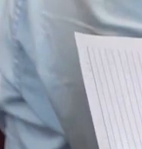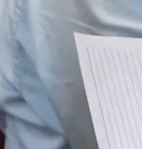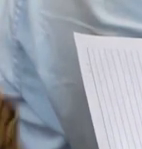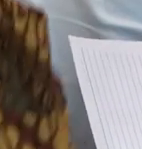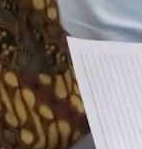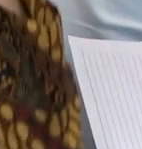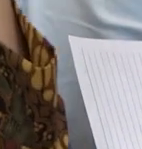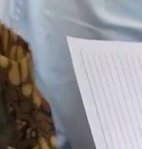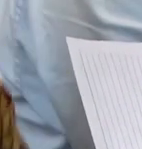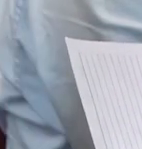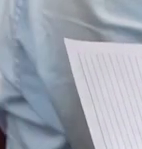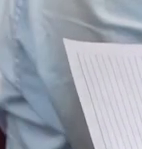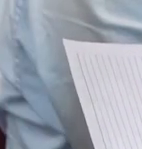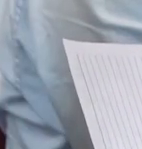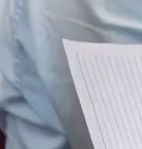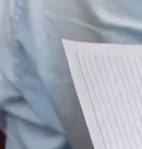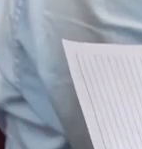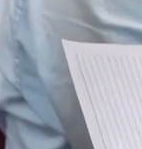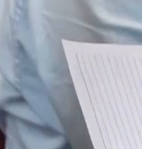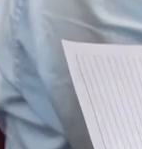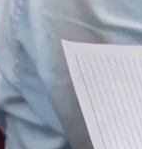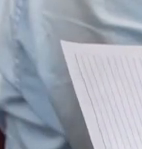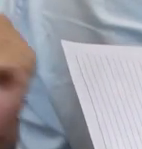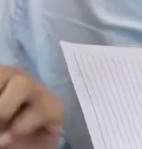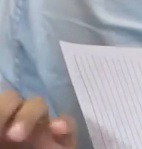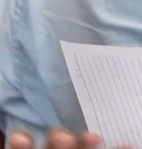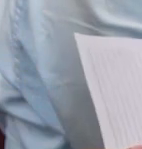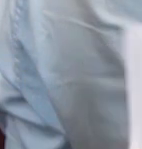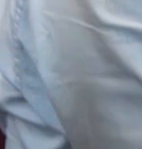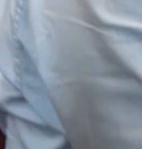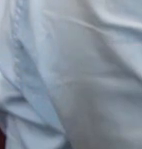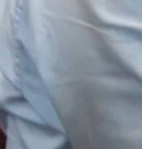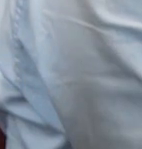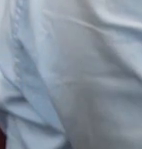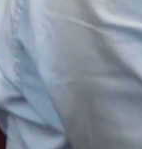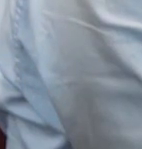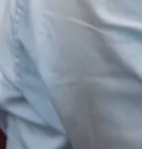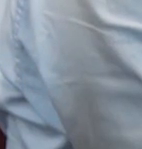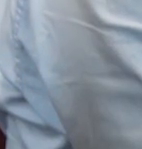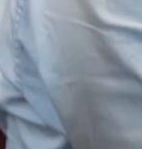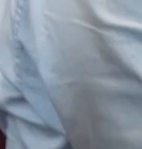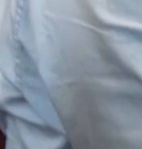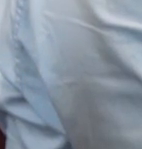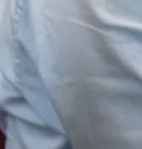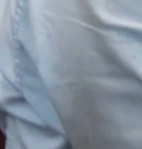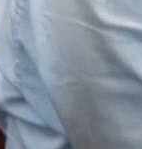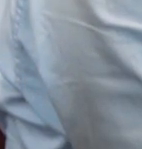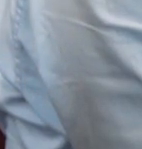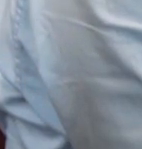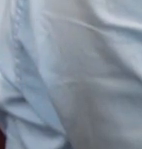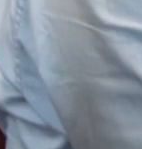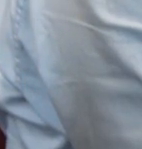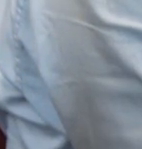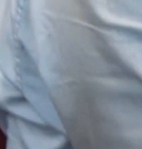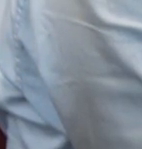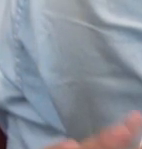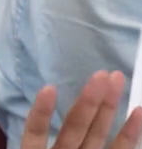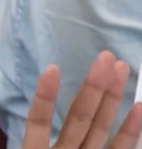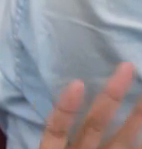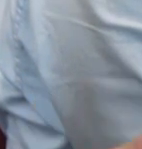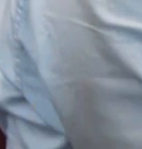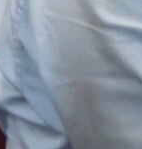pun juga kemudian intelektualnya juga jadi memang cukup ada tiga plexcoin